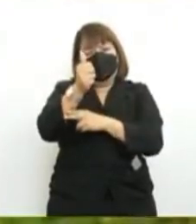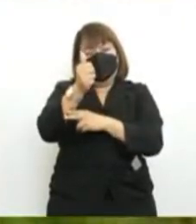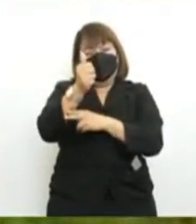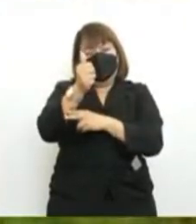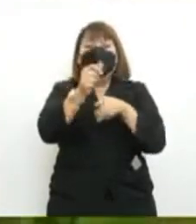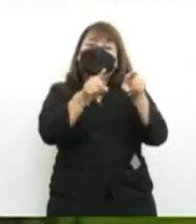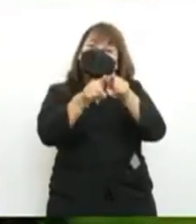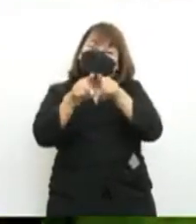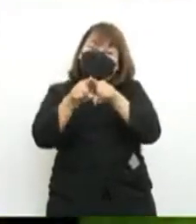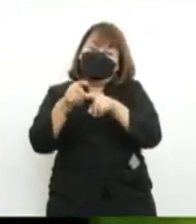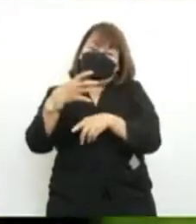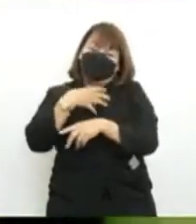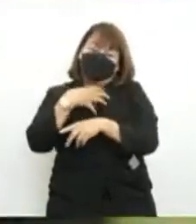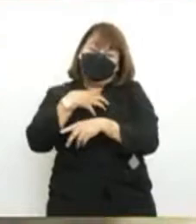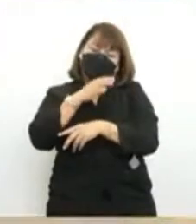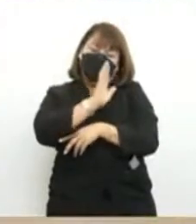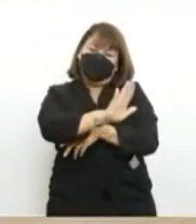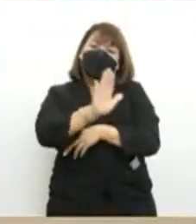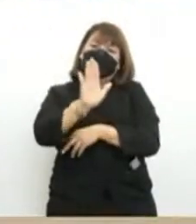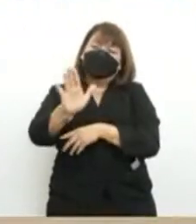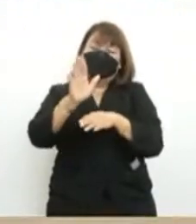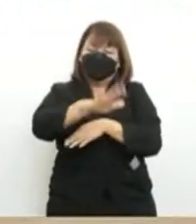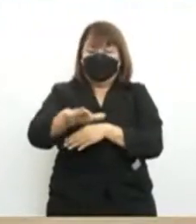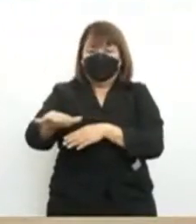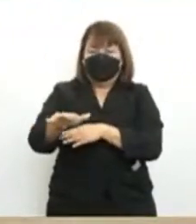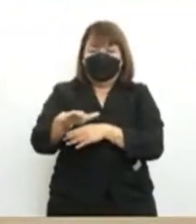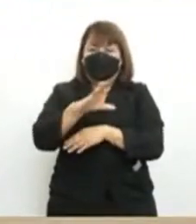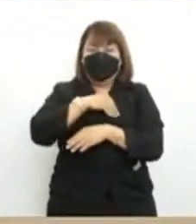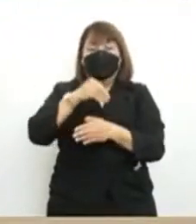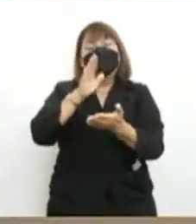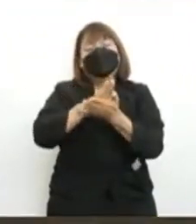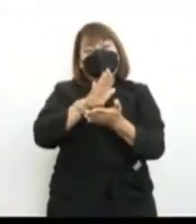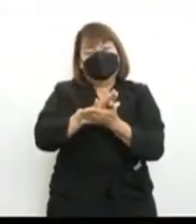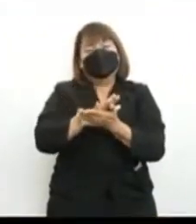กับความต้องการของผู้เรียนและบริบทของโรงเรีย